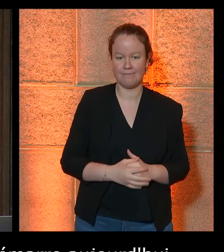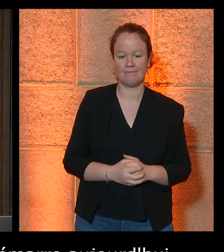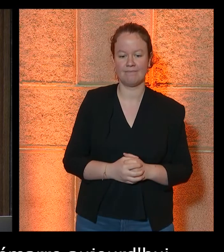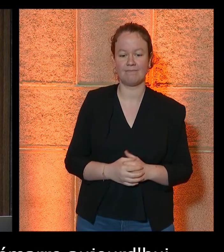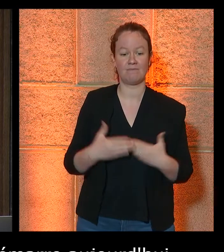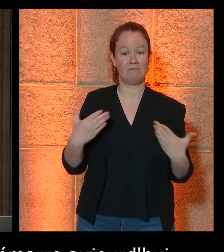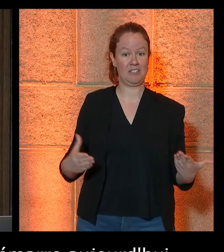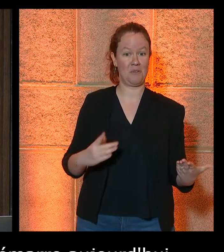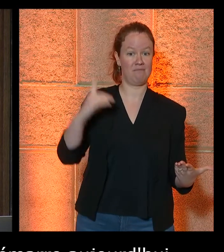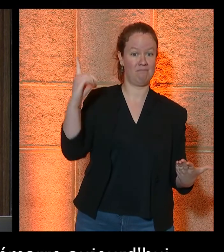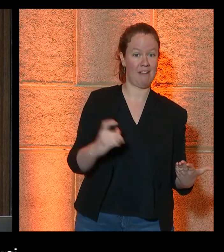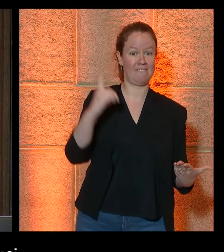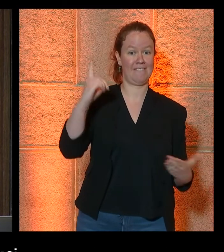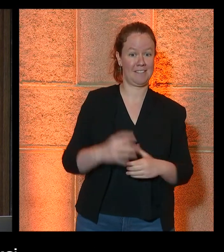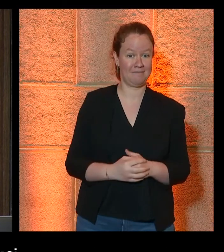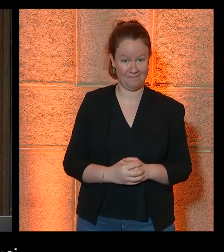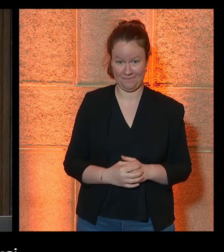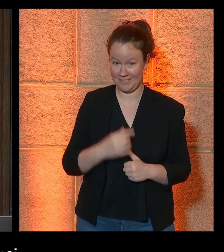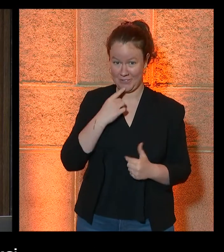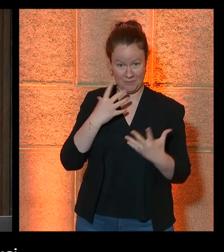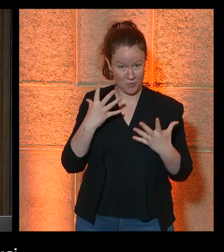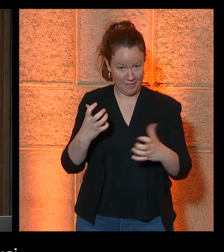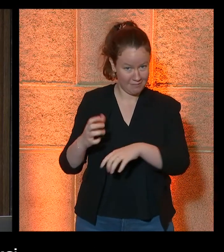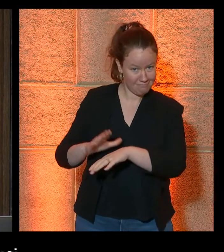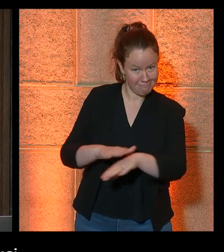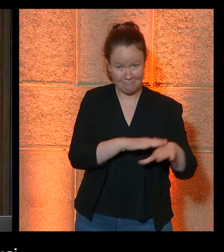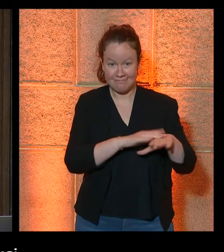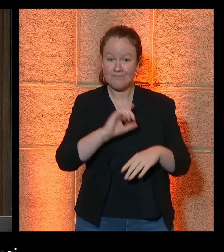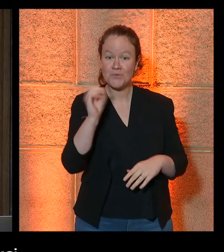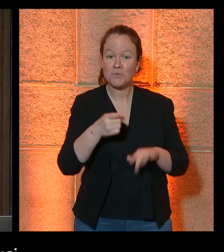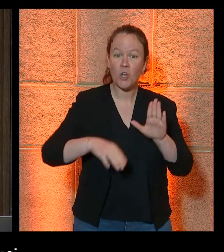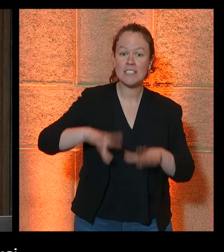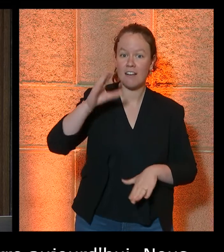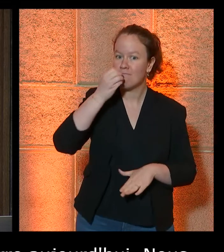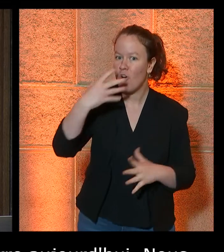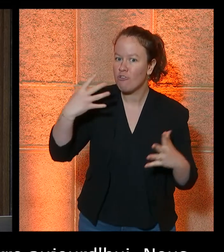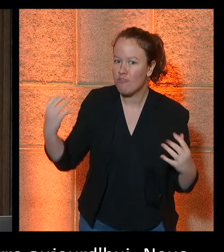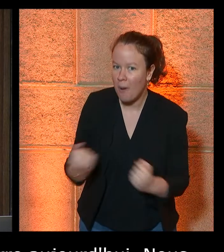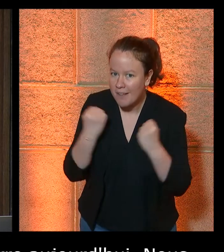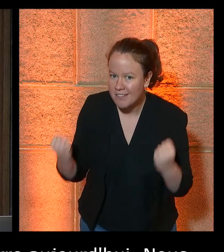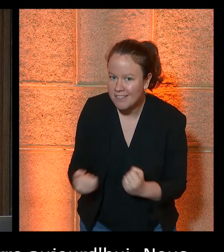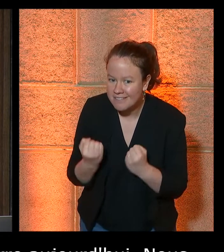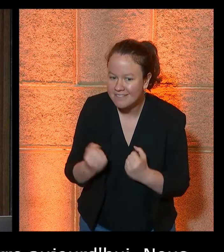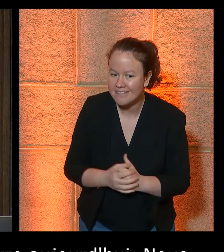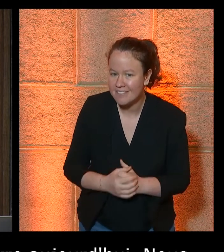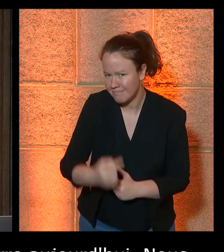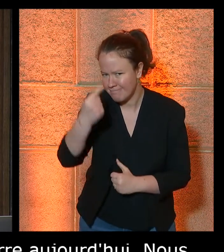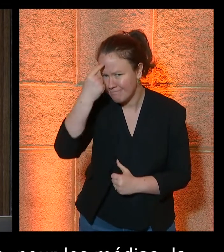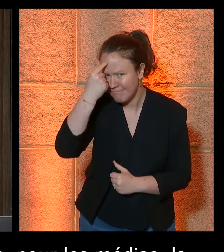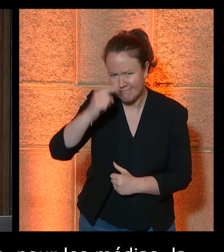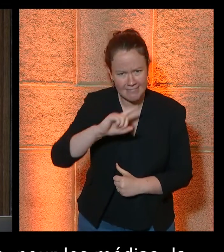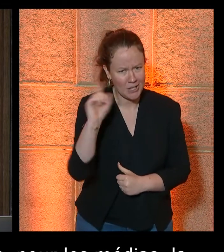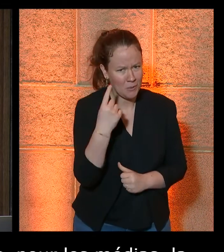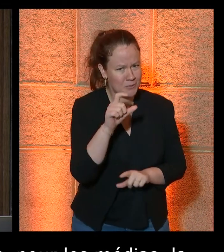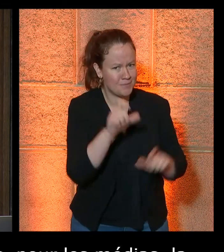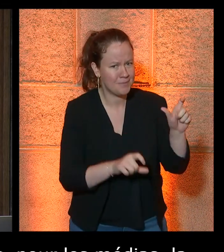pouvons démarrer, souhaiter à tous les candidats une bonne campagne et en faisant en sorte que tous les